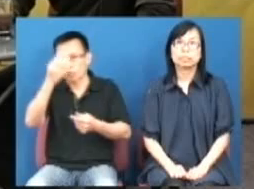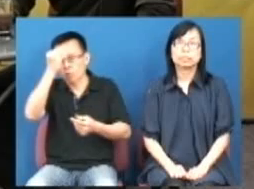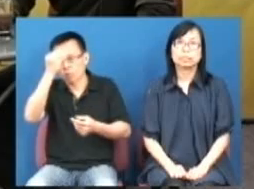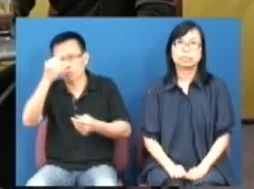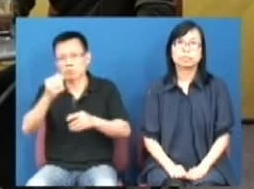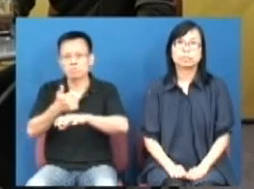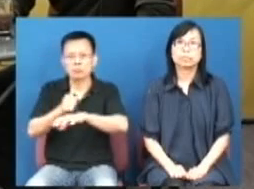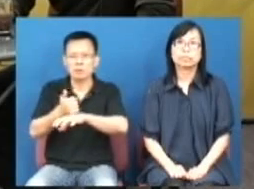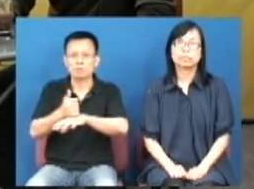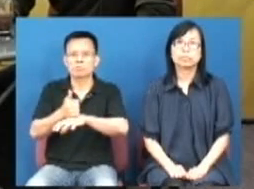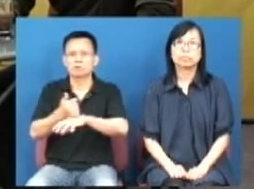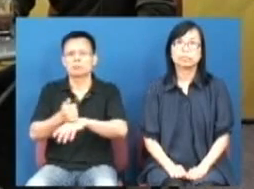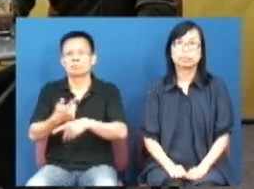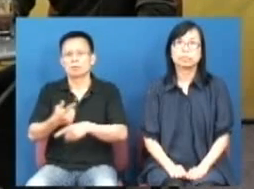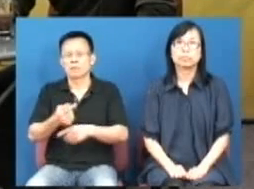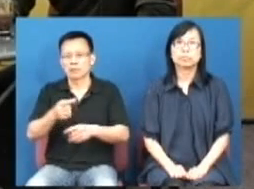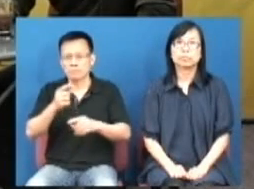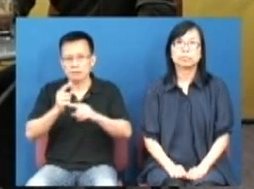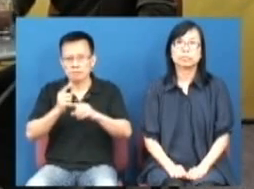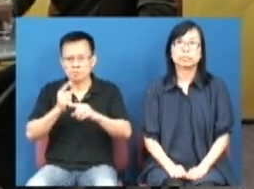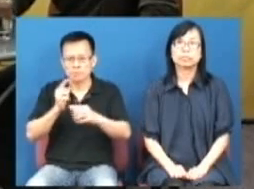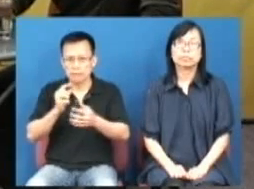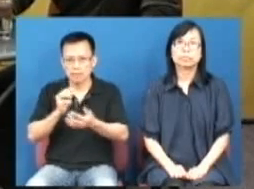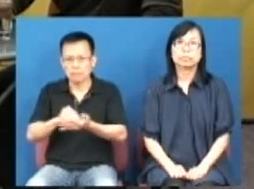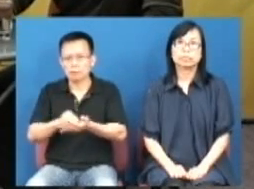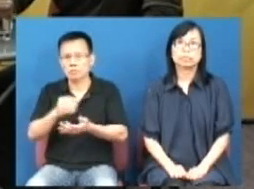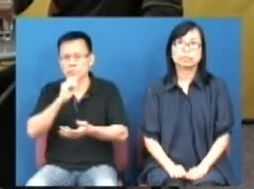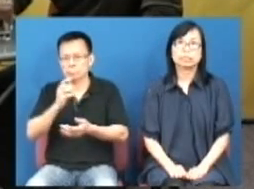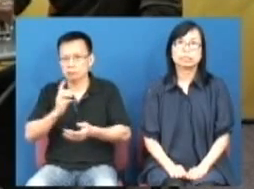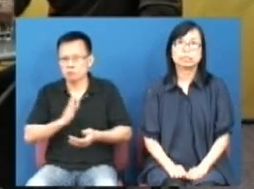會，好明啊，梗係別有用心啦，真係啊！